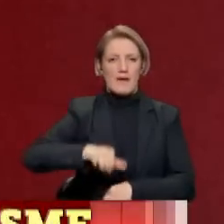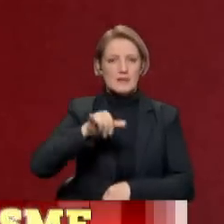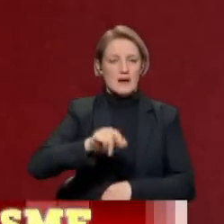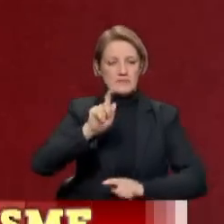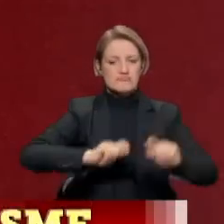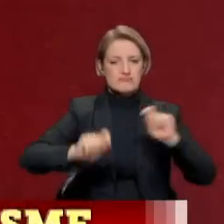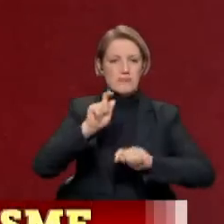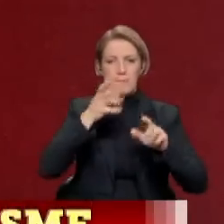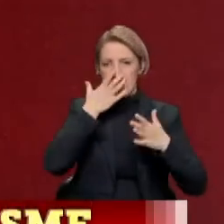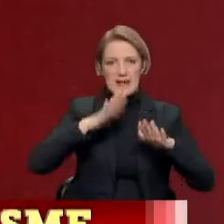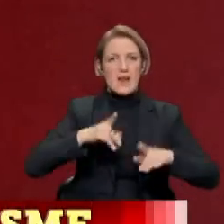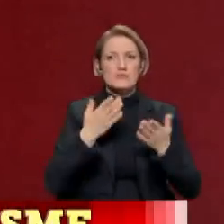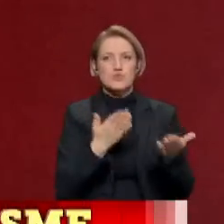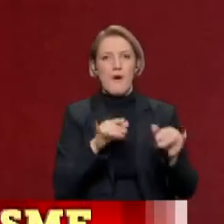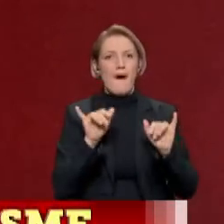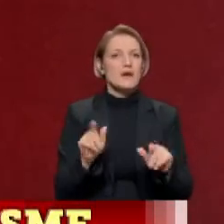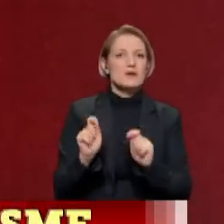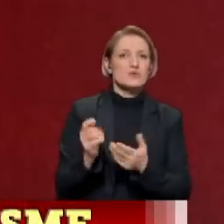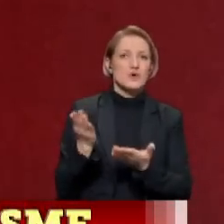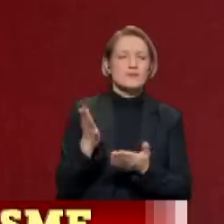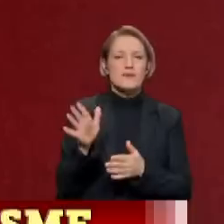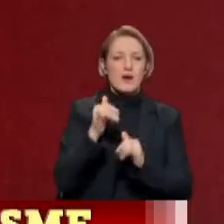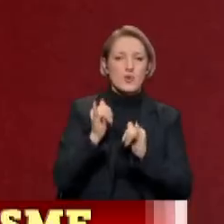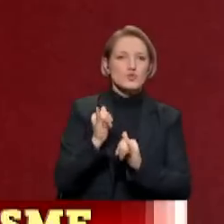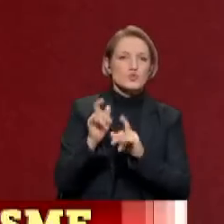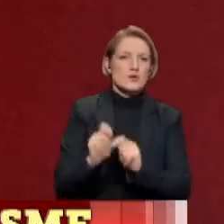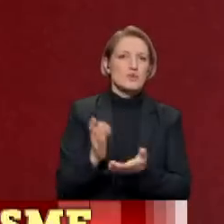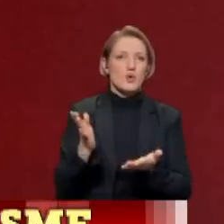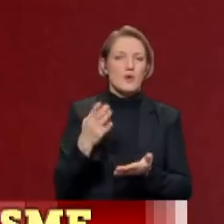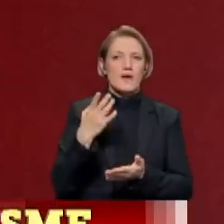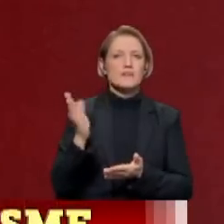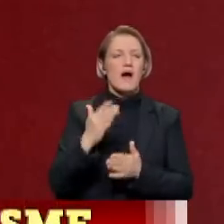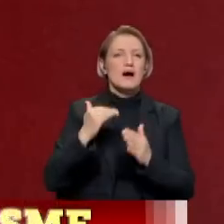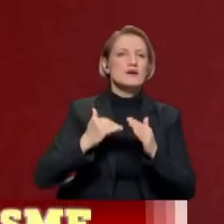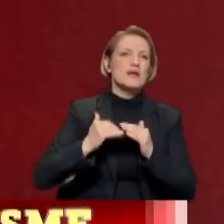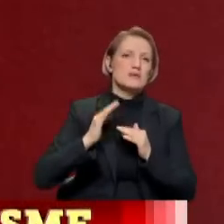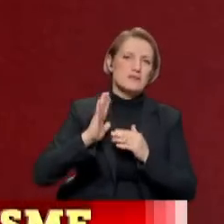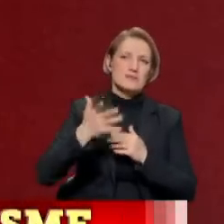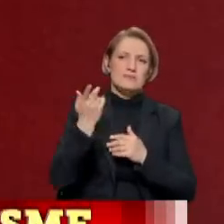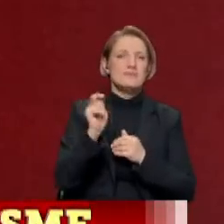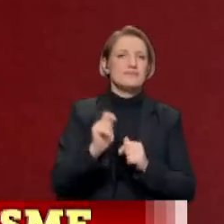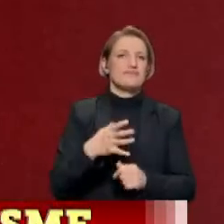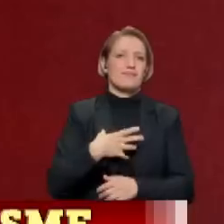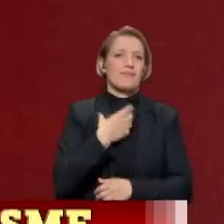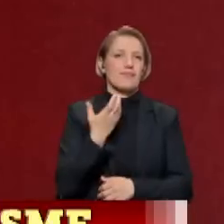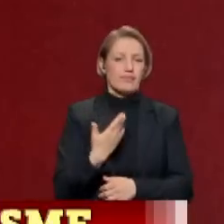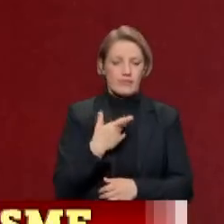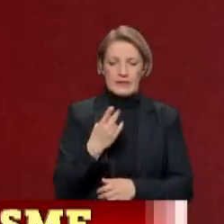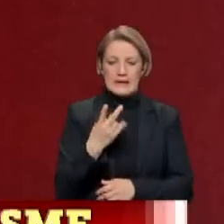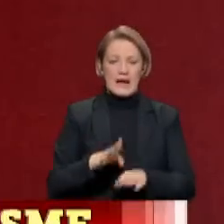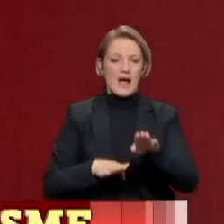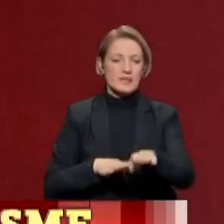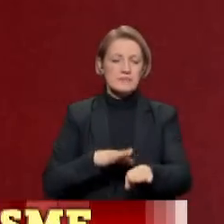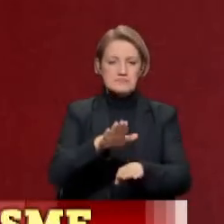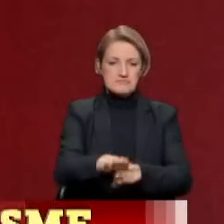et. Beklenen budur. Fakat aynısını yapıyor. Daha da kötüsünü yapıyor. Daha da ilerisini yapıyor. Ve maalesef biz iki adım ileriye,